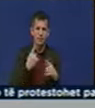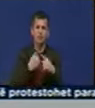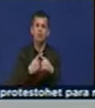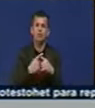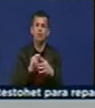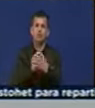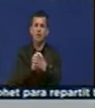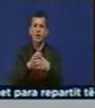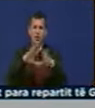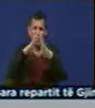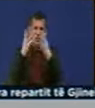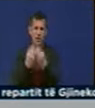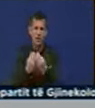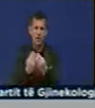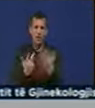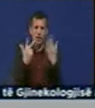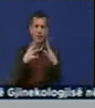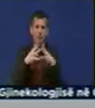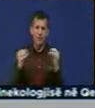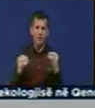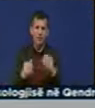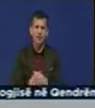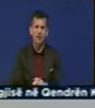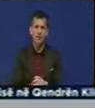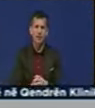herë ju uroj festën e 8 marsit.